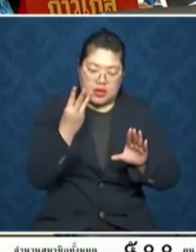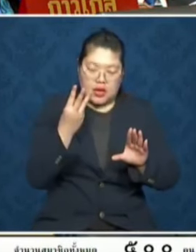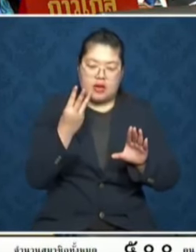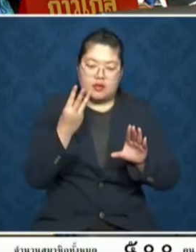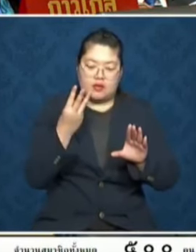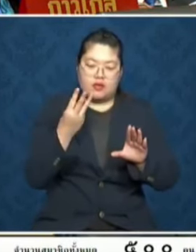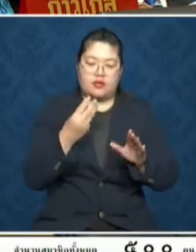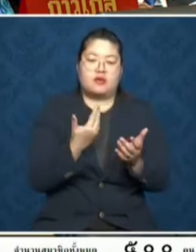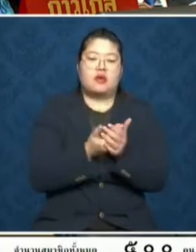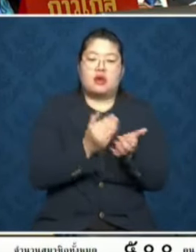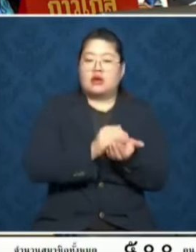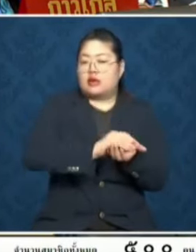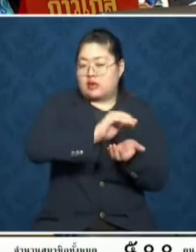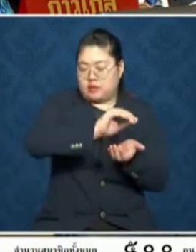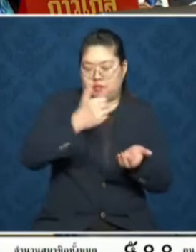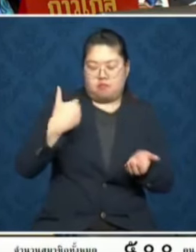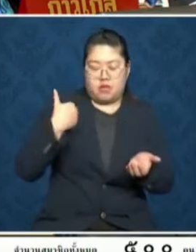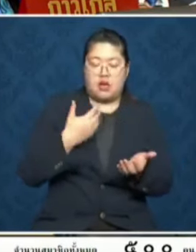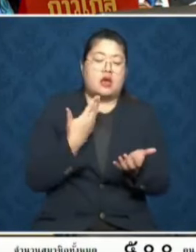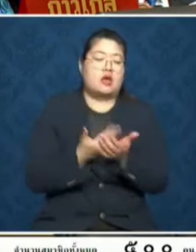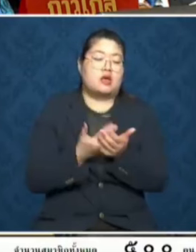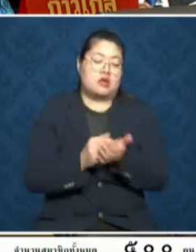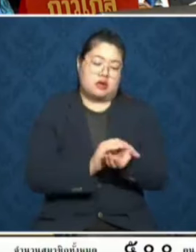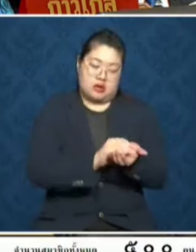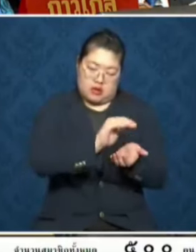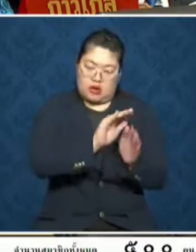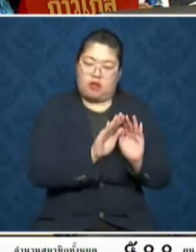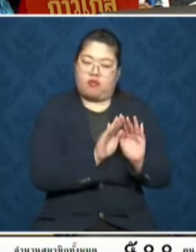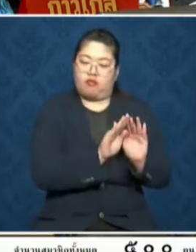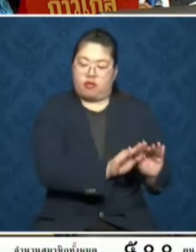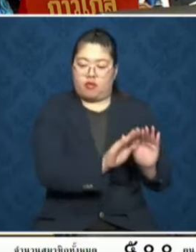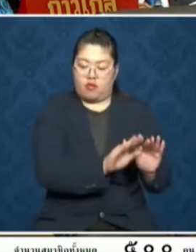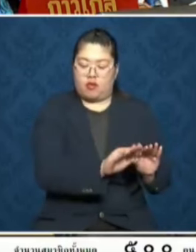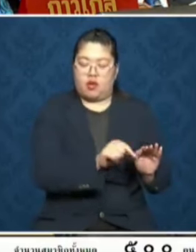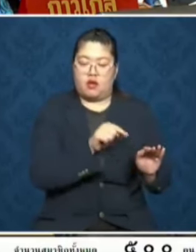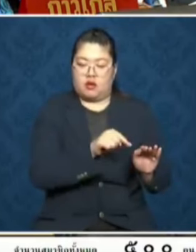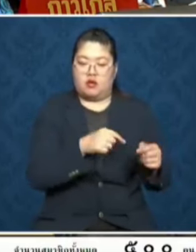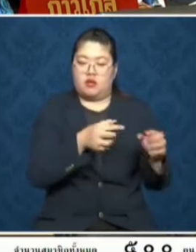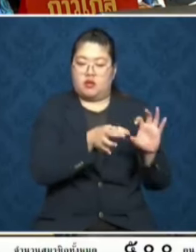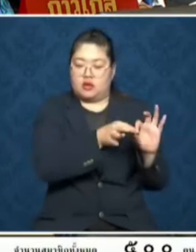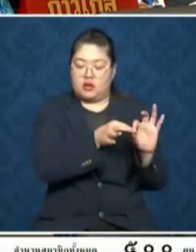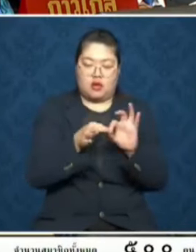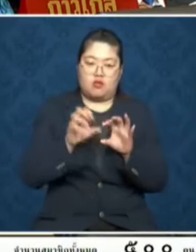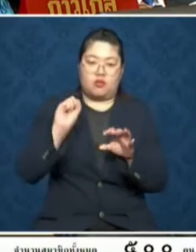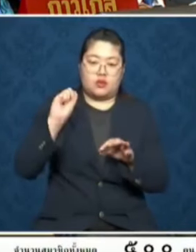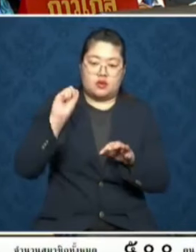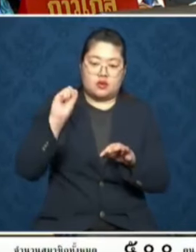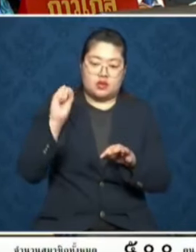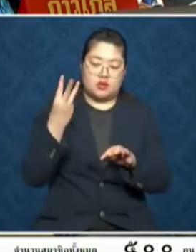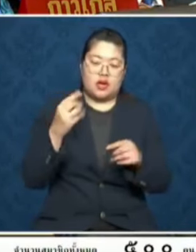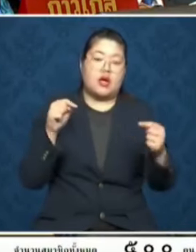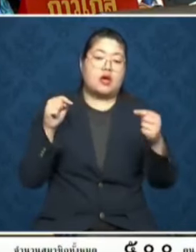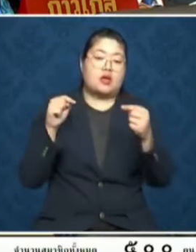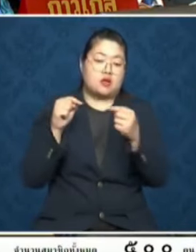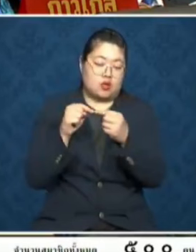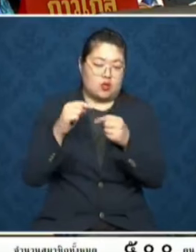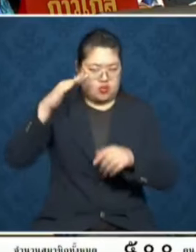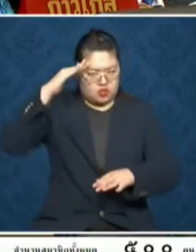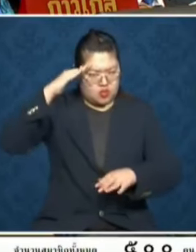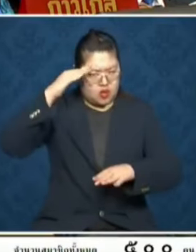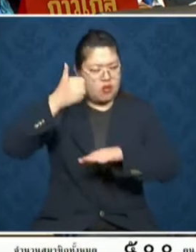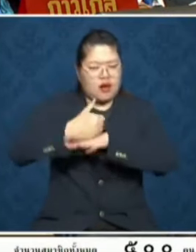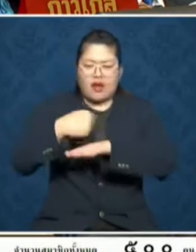ซึ่งรายได้ทั้งหมดที่มาจากการฝากเงินจะถูกนำไปเป็นสวัสดิการของกองนายพลคนไหนไม่มี